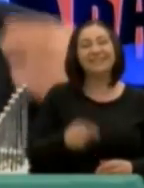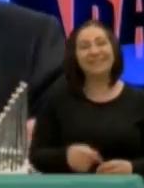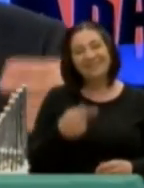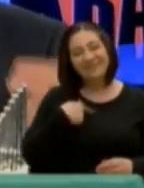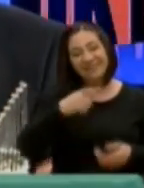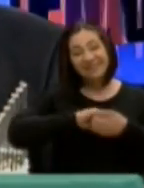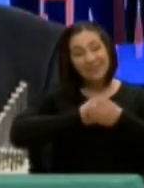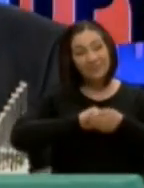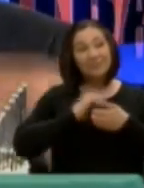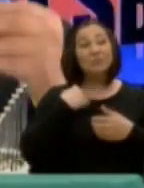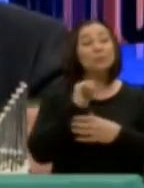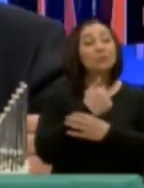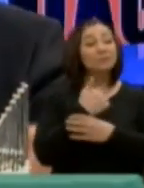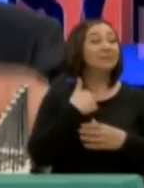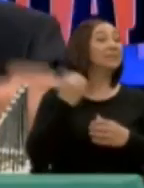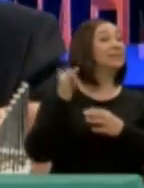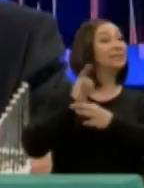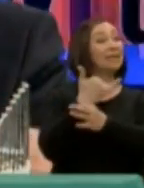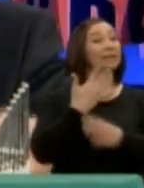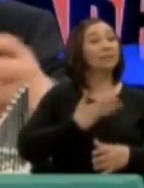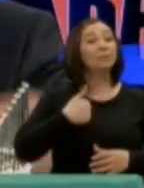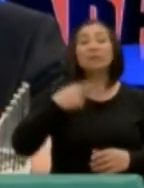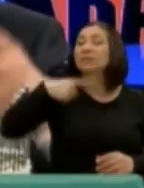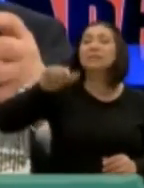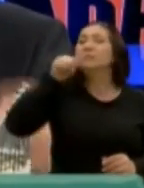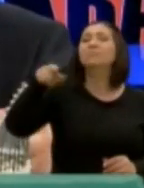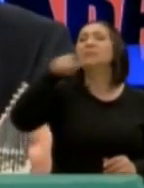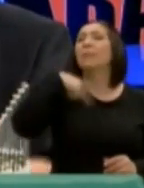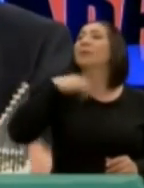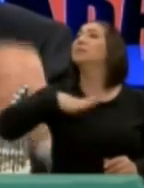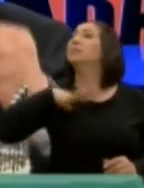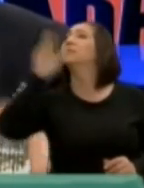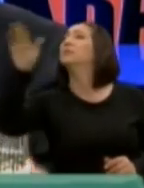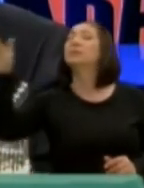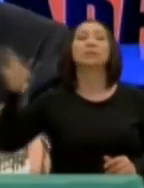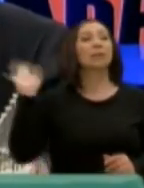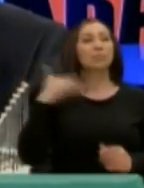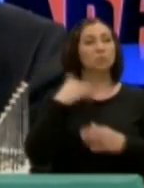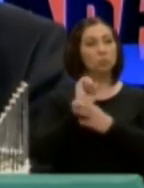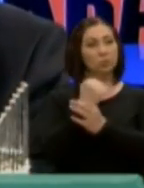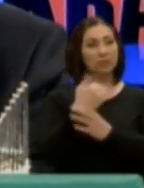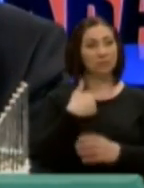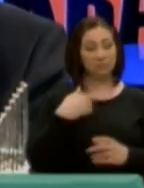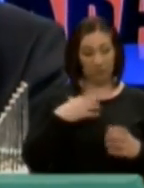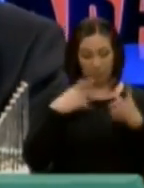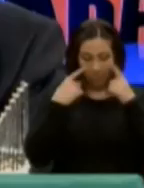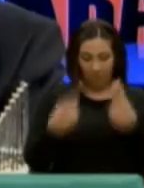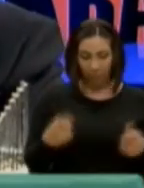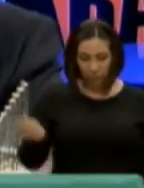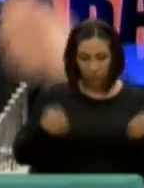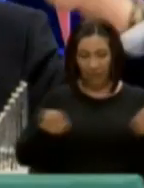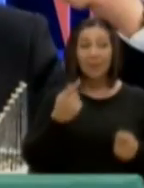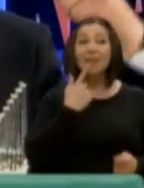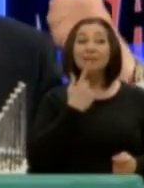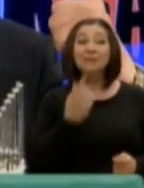Biz ustayız, sanatçıyız. Yine söylüyorum biz kimseden şu ana kadar talebimiz olmadı. Biz ustayız, önümüze bakıp çalışıyoruz, lezzet